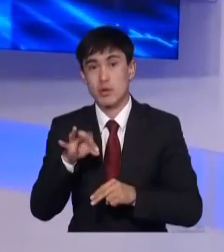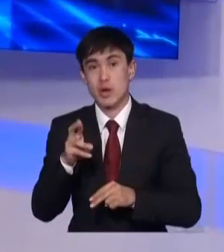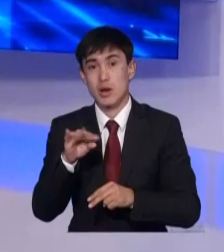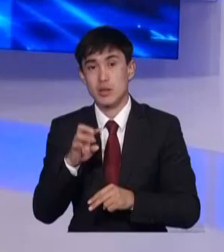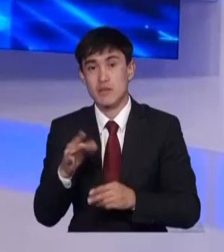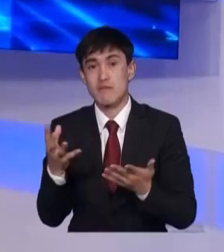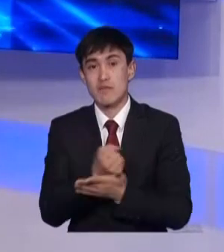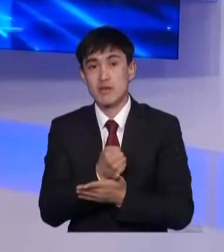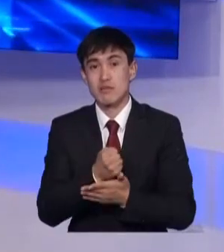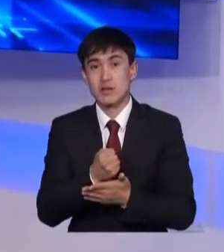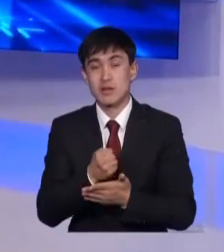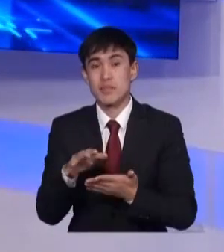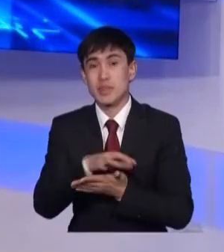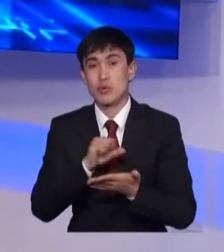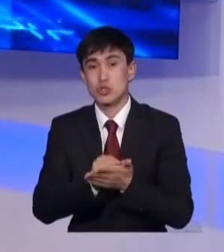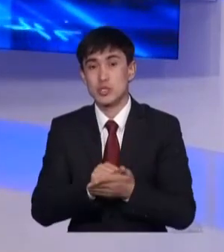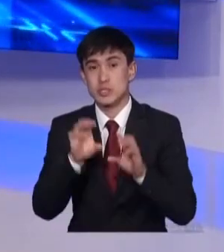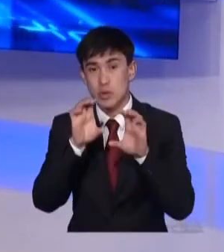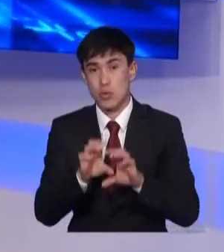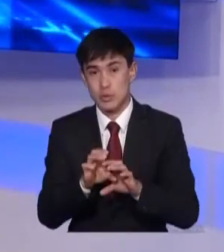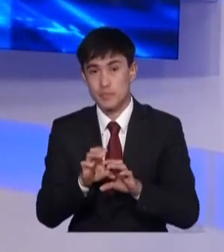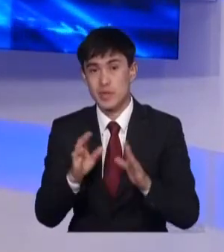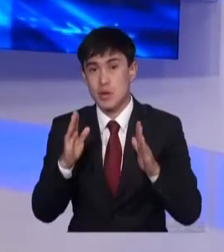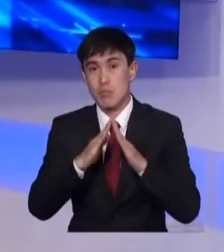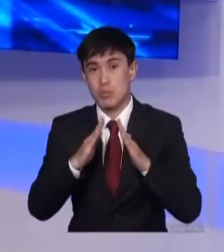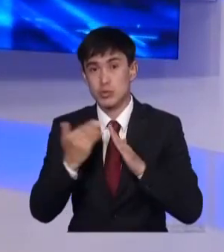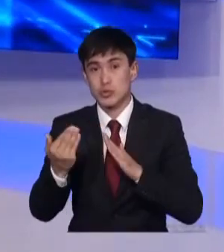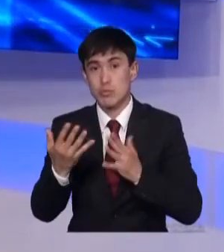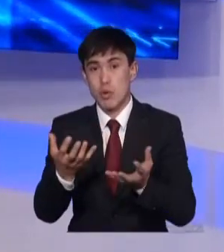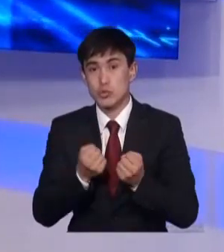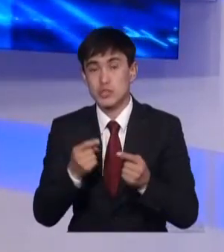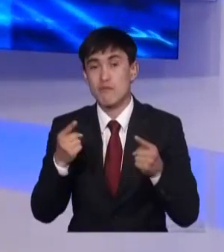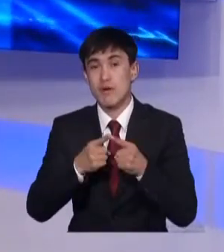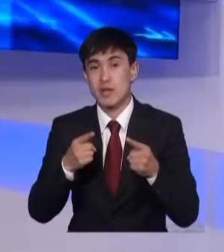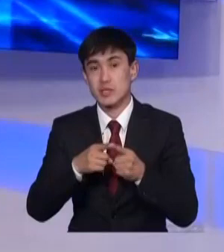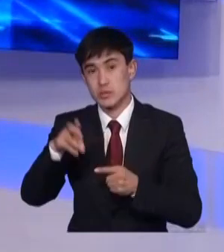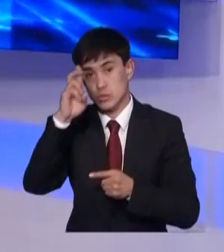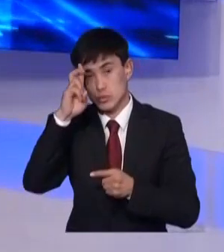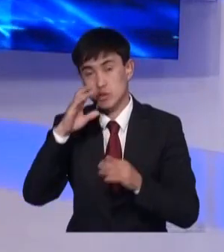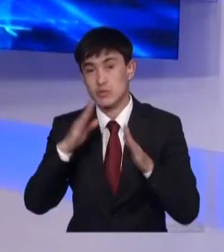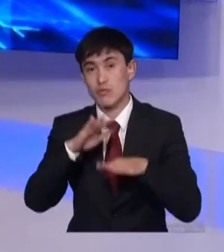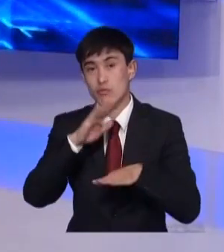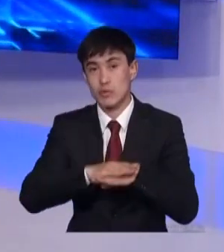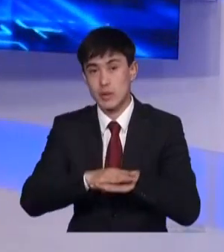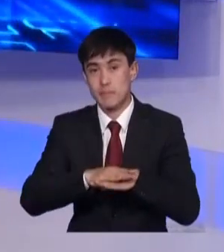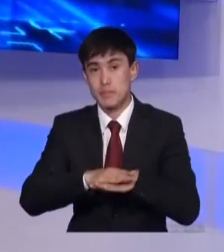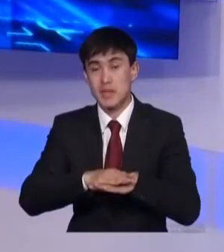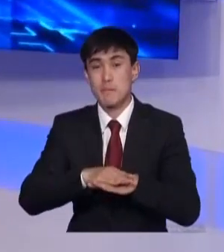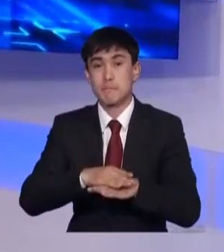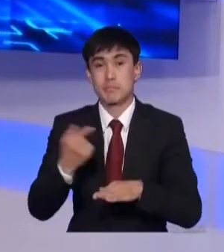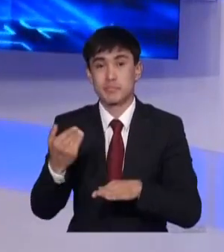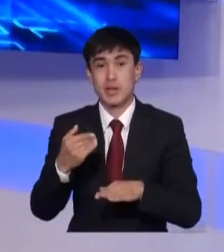Каратал и выявлено злостное нарушение закона жилплощадь полученная в аренду из государственного жилищного фонда